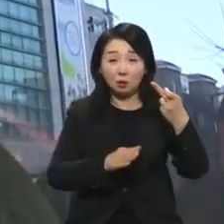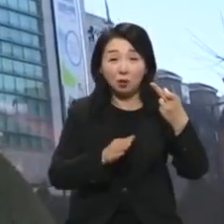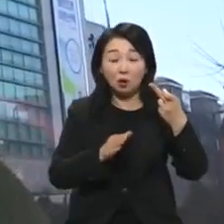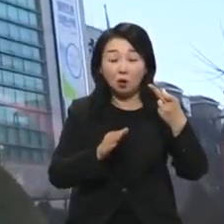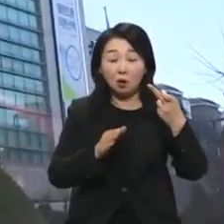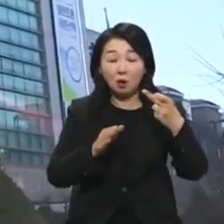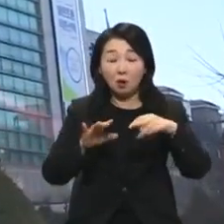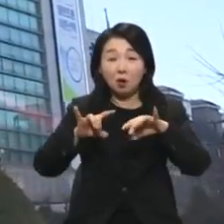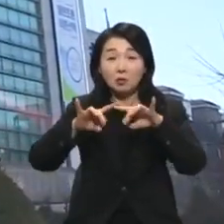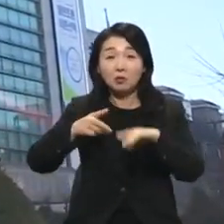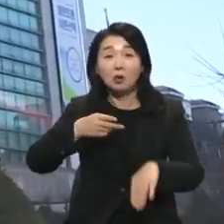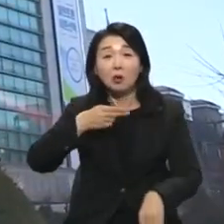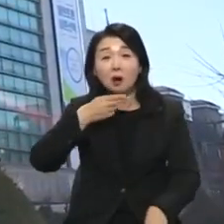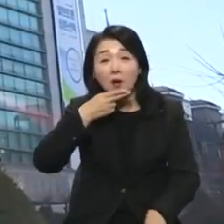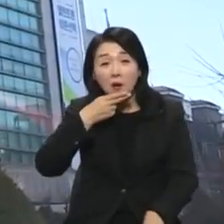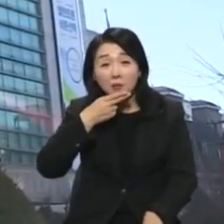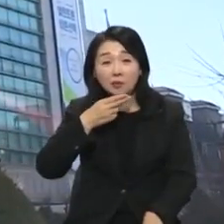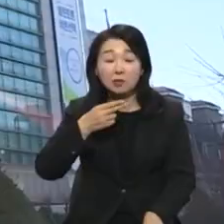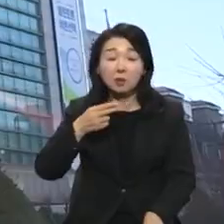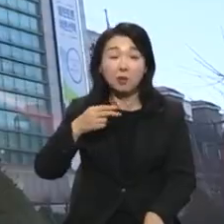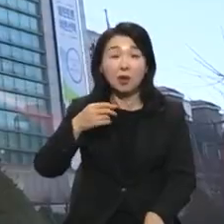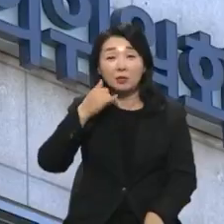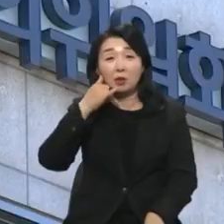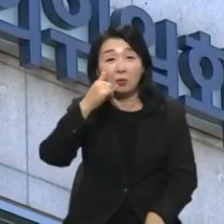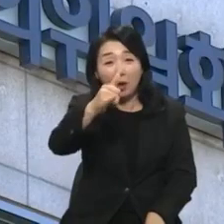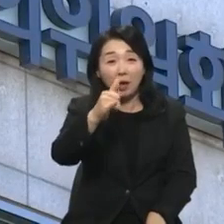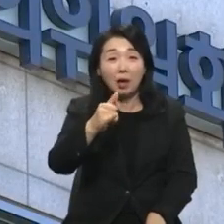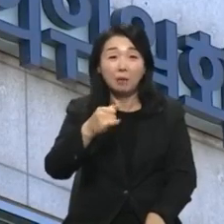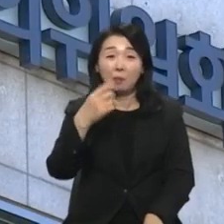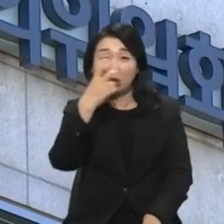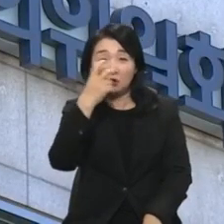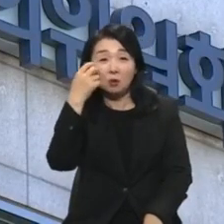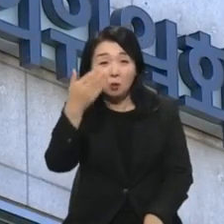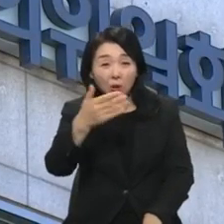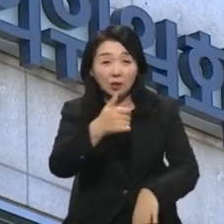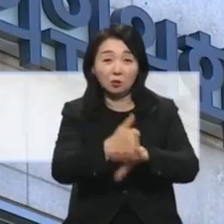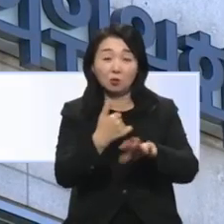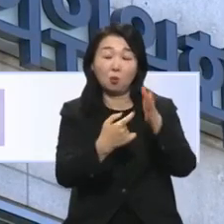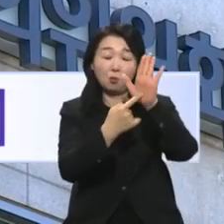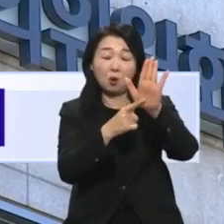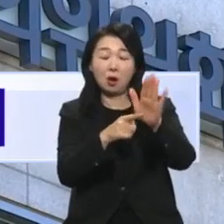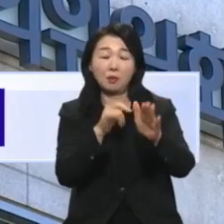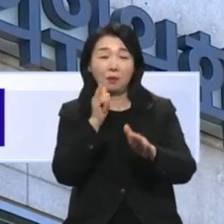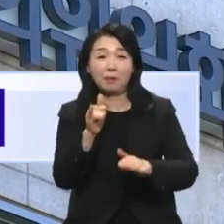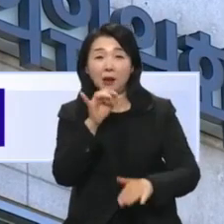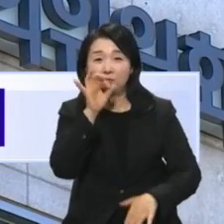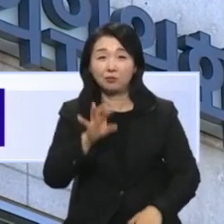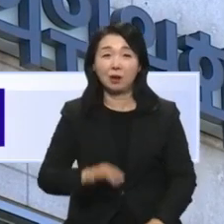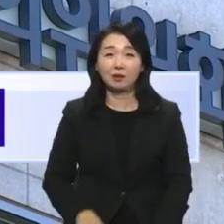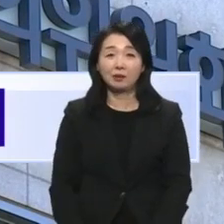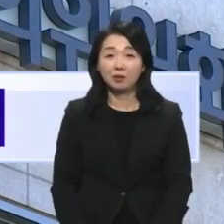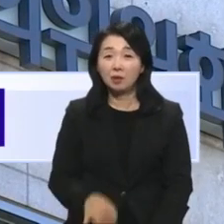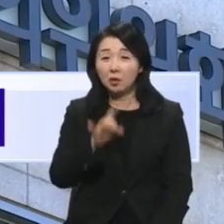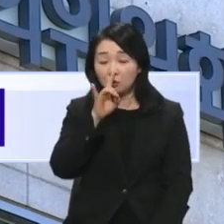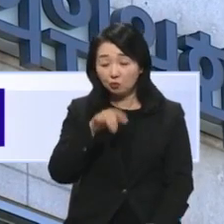전화 100%로 실시한 선거 여론조사 결과는 공표하거나 보도할 수 없게 됩니다.